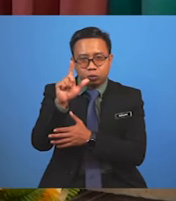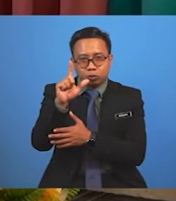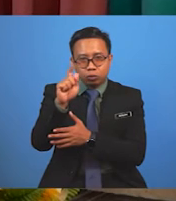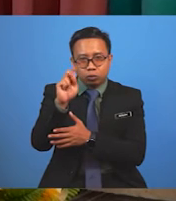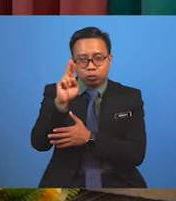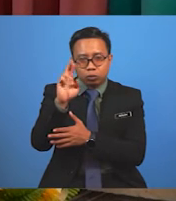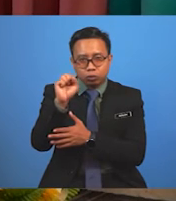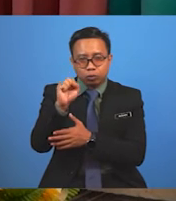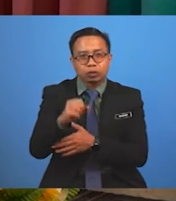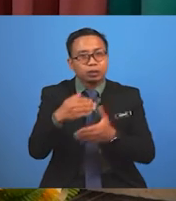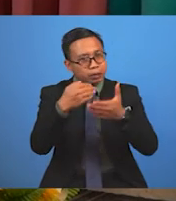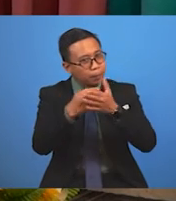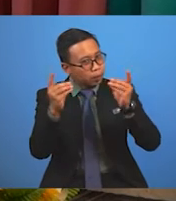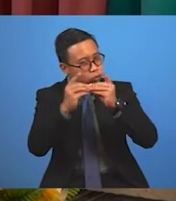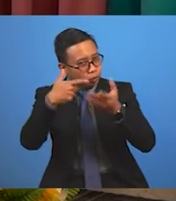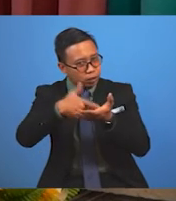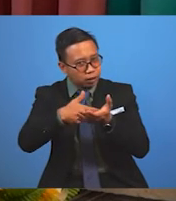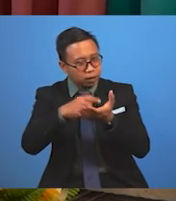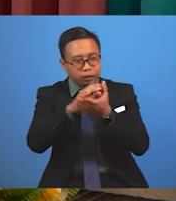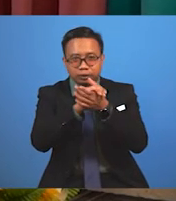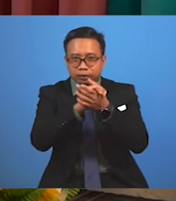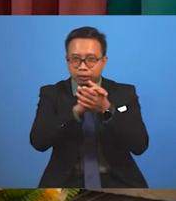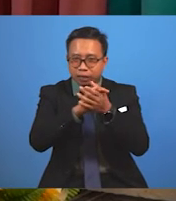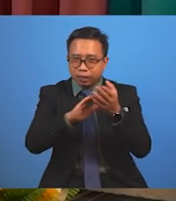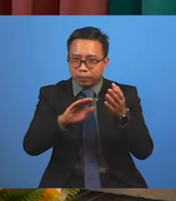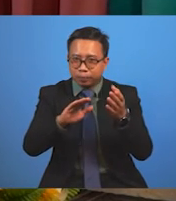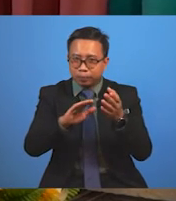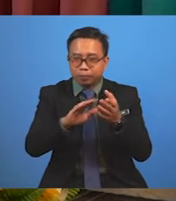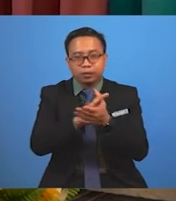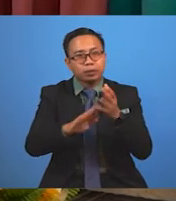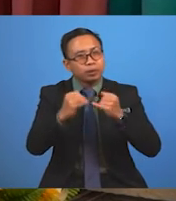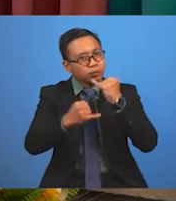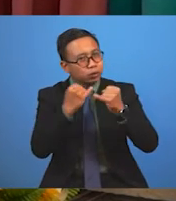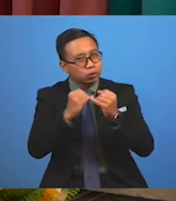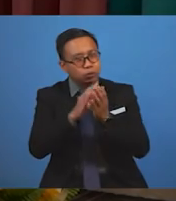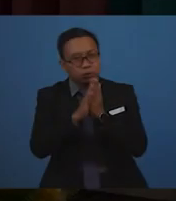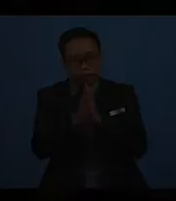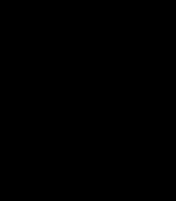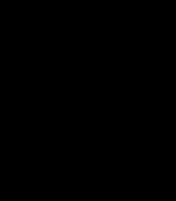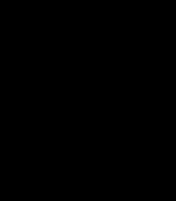Sehingga kita berjumpa lagi, salam akuakultur hebat, selamat maju jaya.